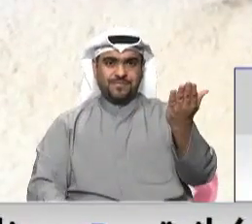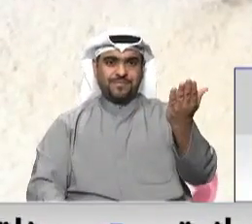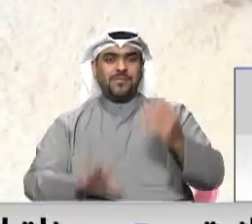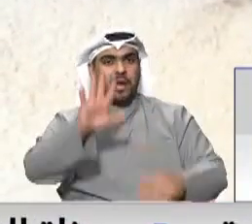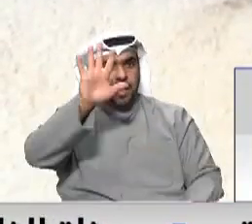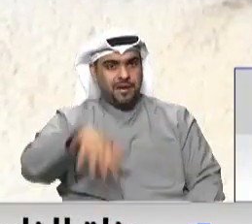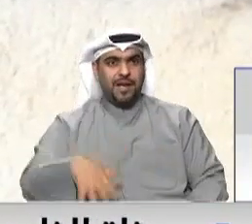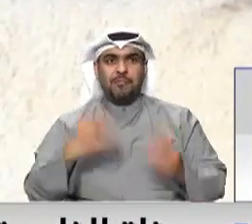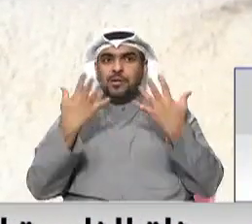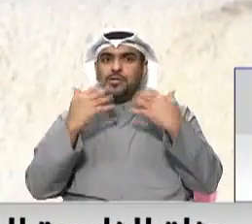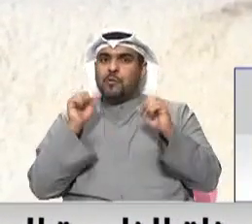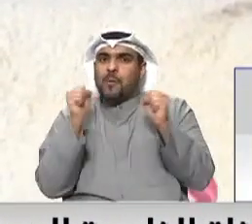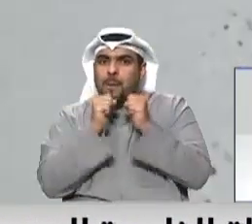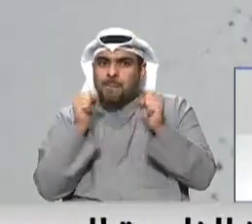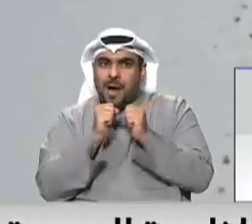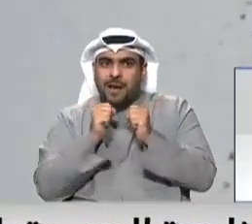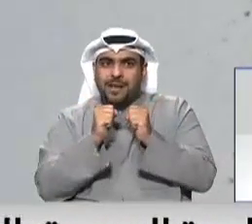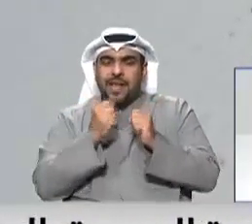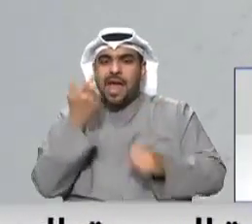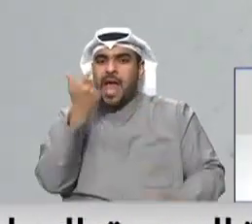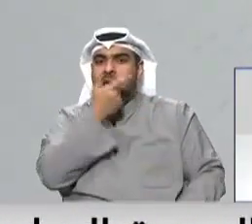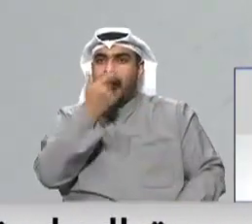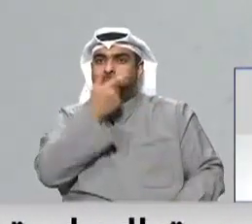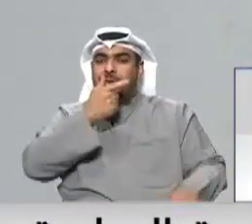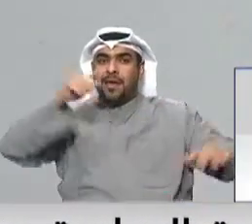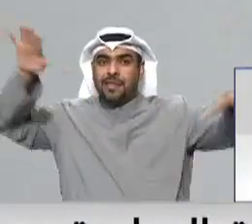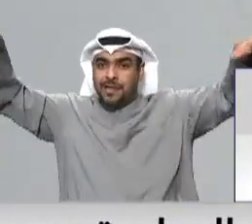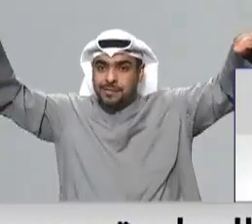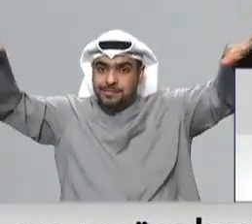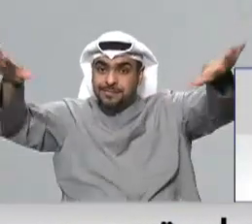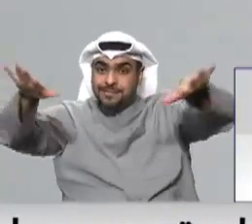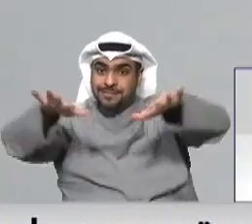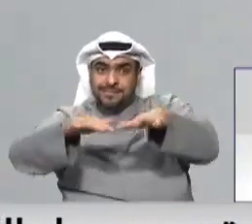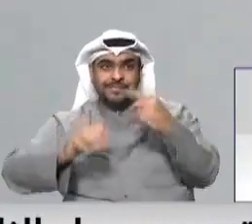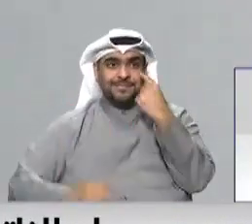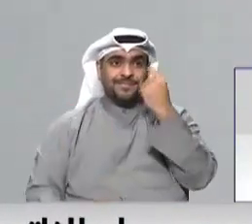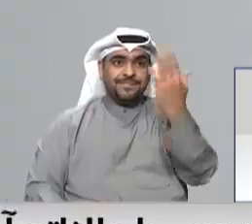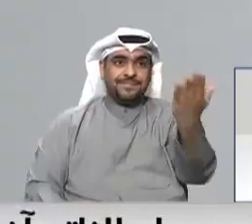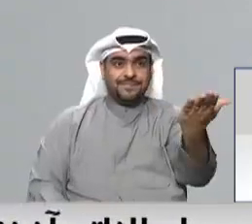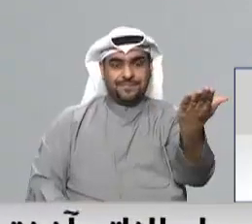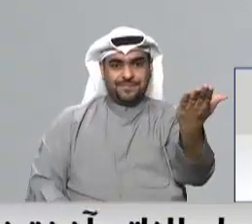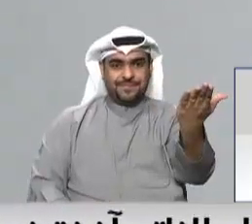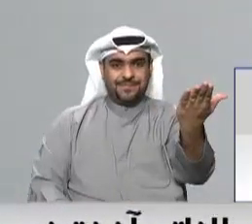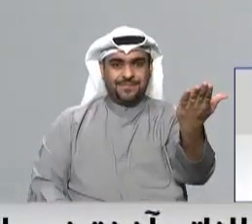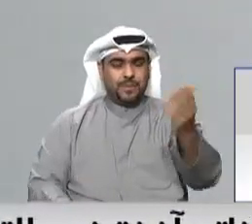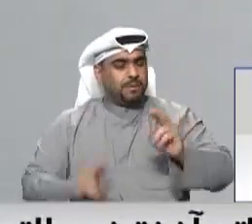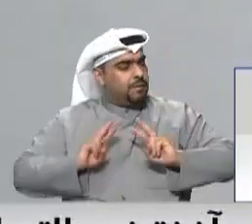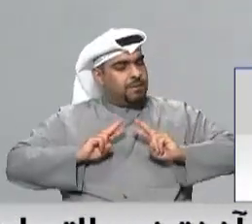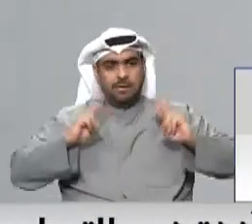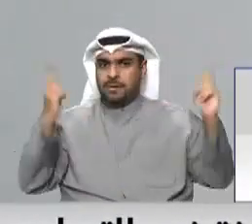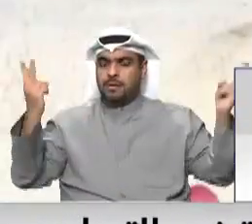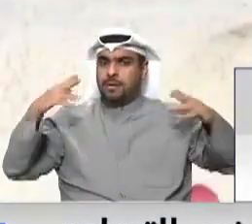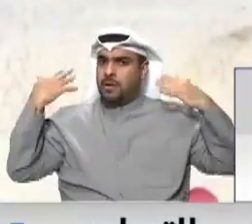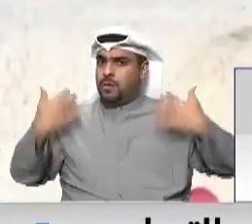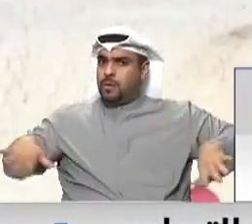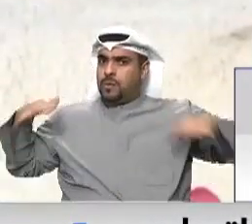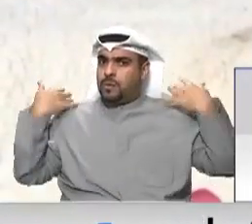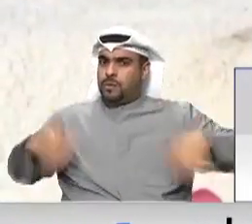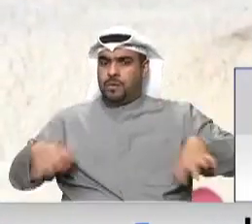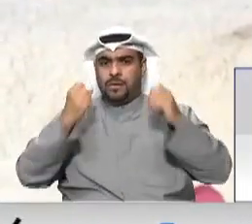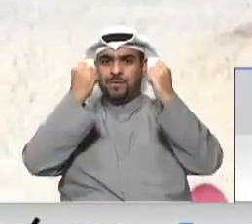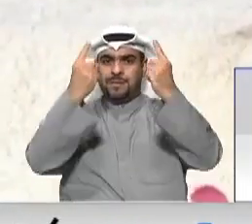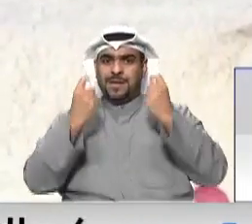لكن الامر يستحقه رؤيه المناظر الطبيعيه فالمشهد هنا مختلف تماما في الصيف